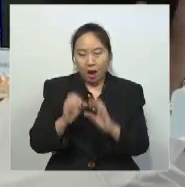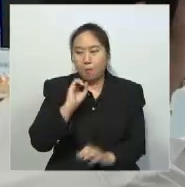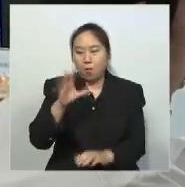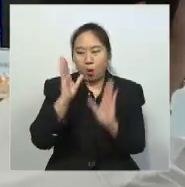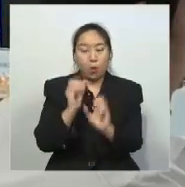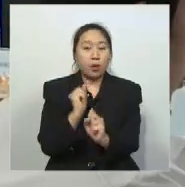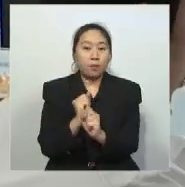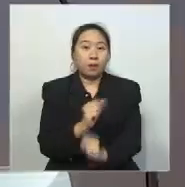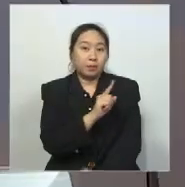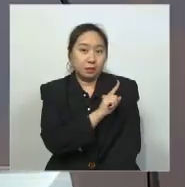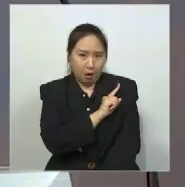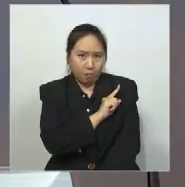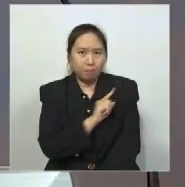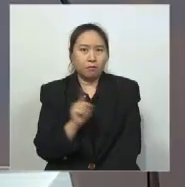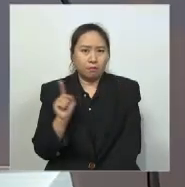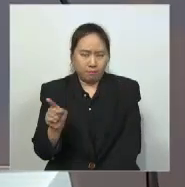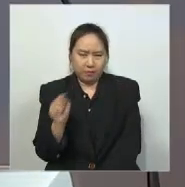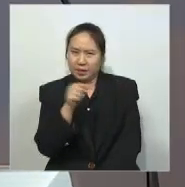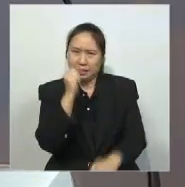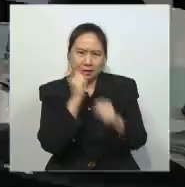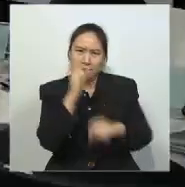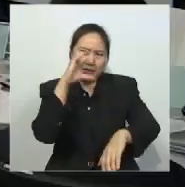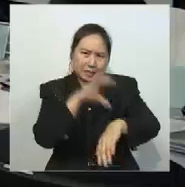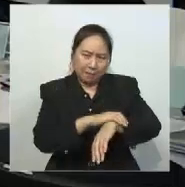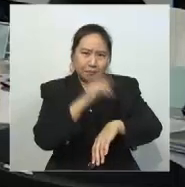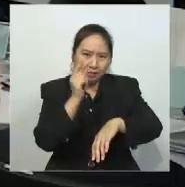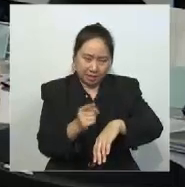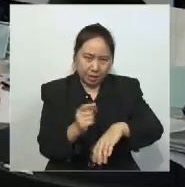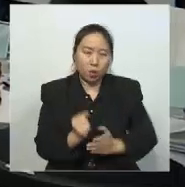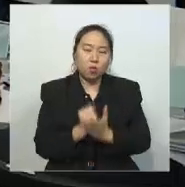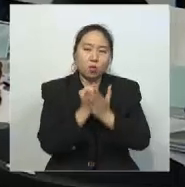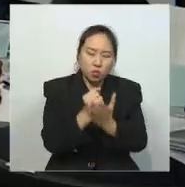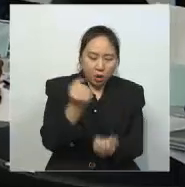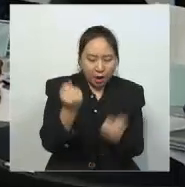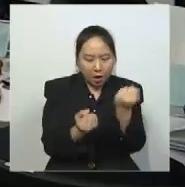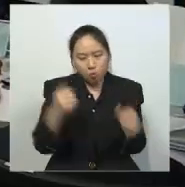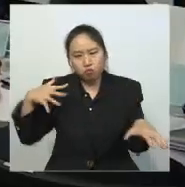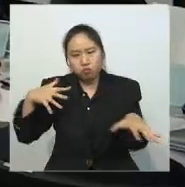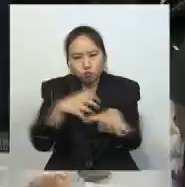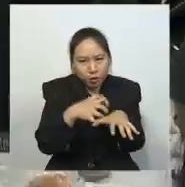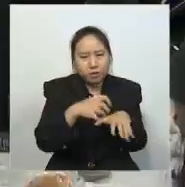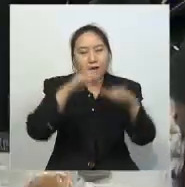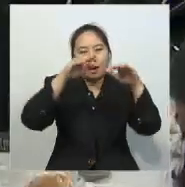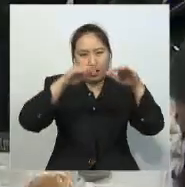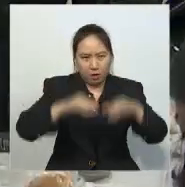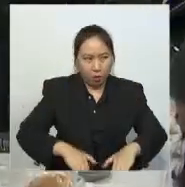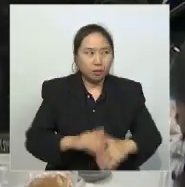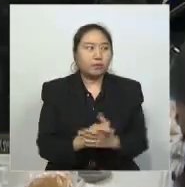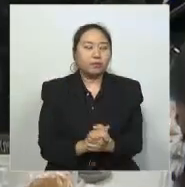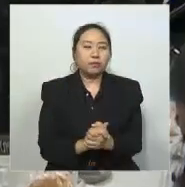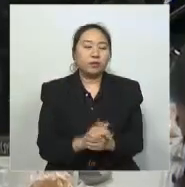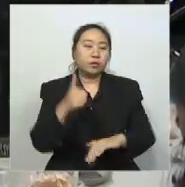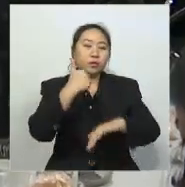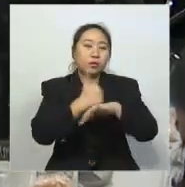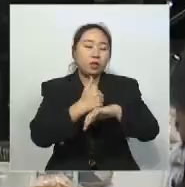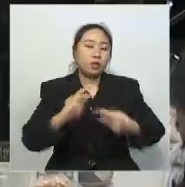ที่เกี่ยวข้องเข้าไปดำเนินการอย่างเคร่งครัดเพื่อที่จะช่วยกันลดอุบัติเหตุโดยนายวีรศักดิ์โคสุรัตน์รั